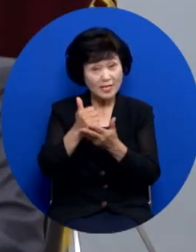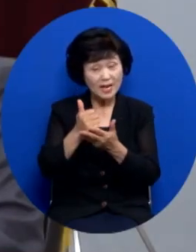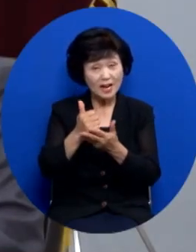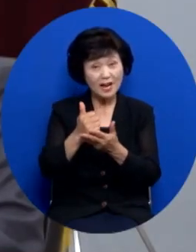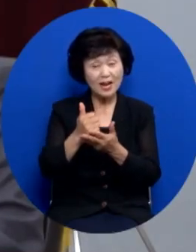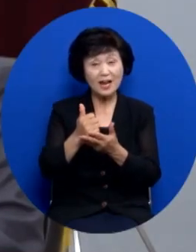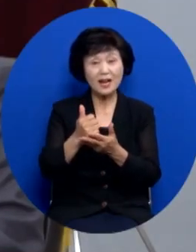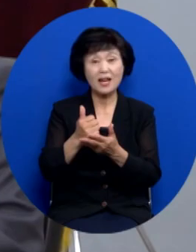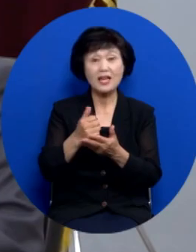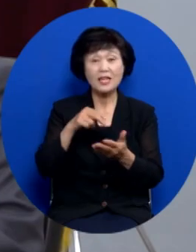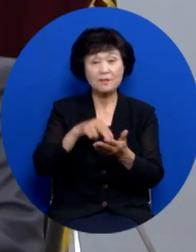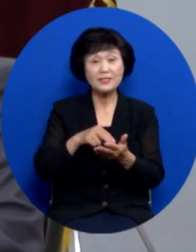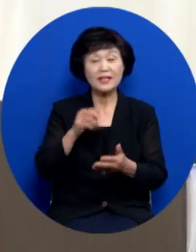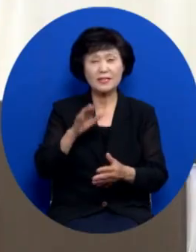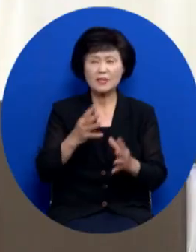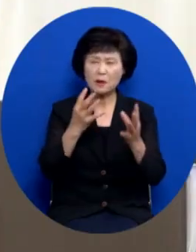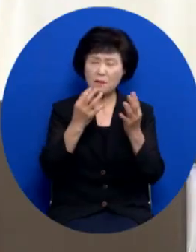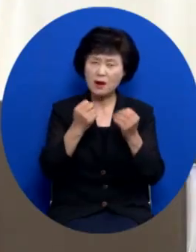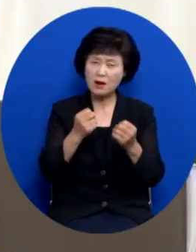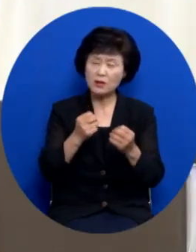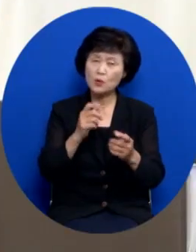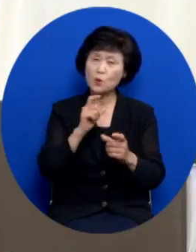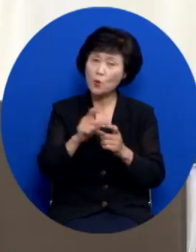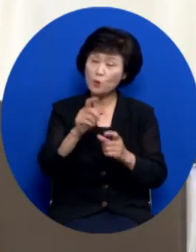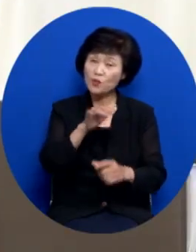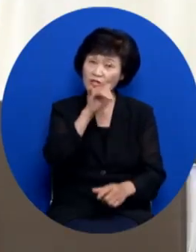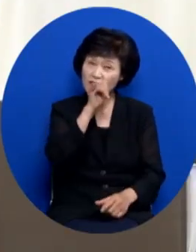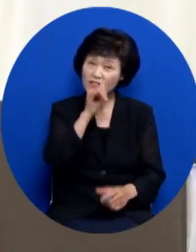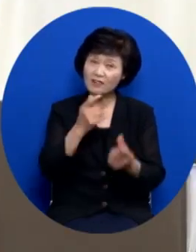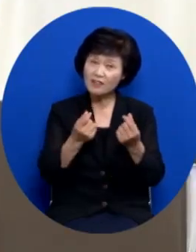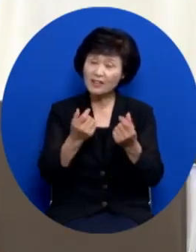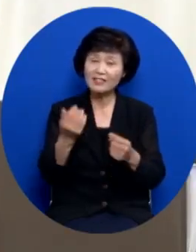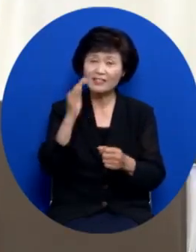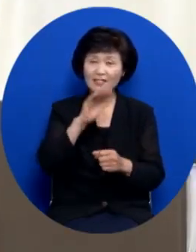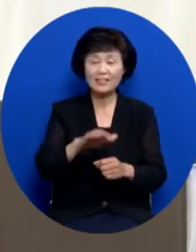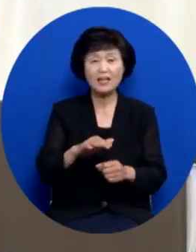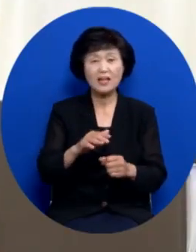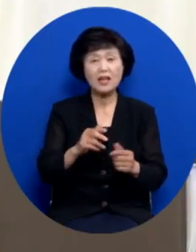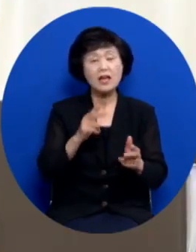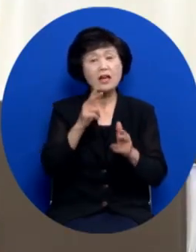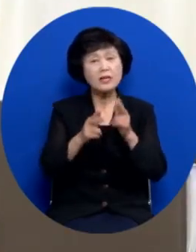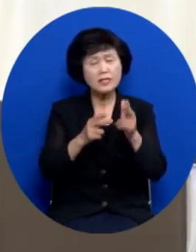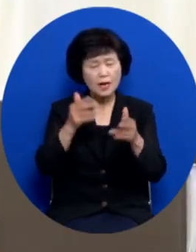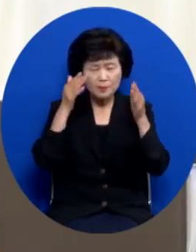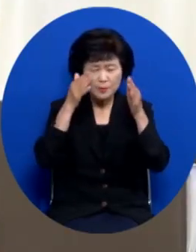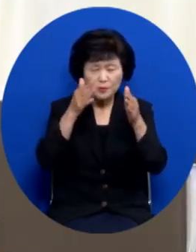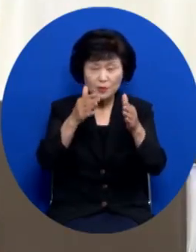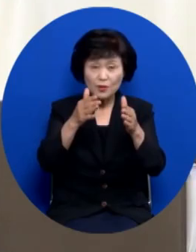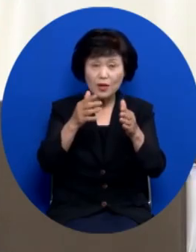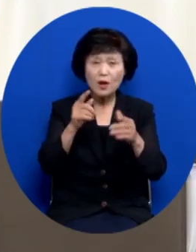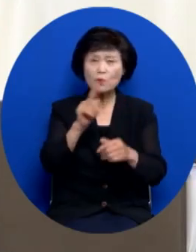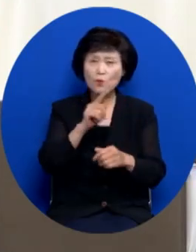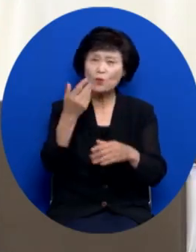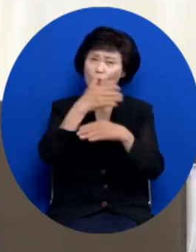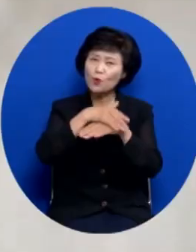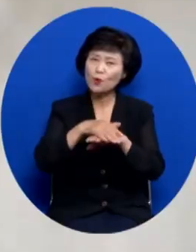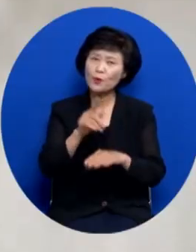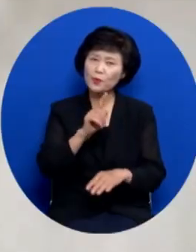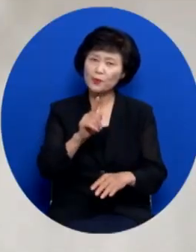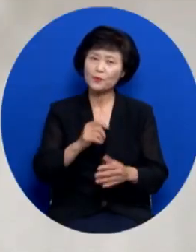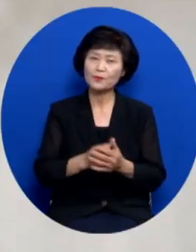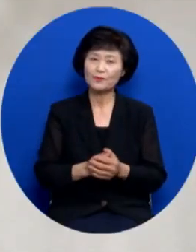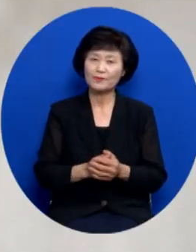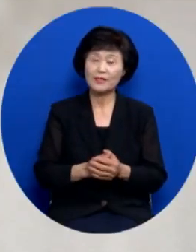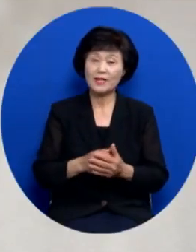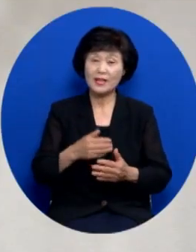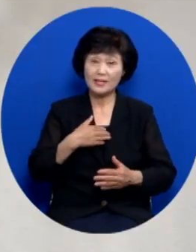굉장히 많은 고민이 있으실 것 같으세요. 뭐 구체적으로 어떤 사업이나 사역에 집중하실 계획이신지 말씀 좀 해주십시오. 제가